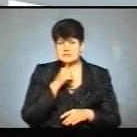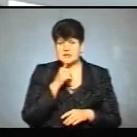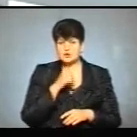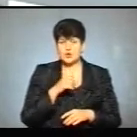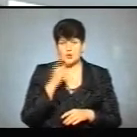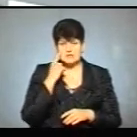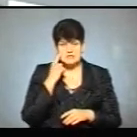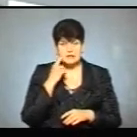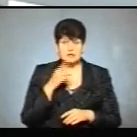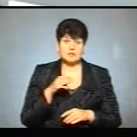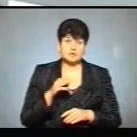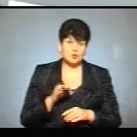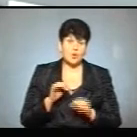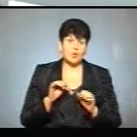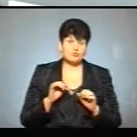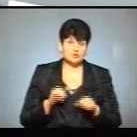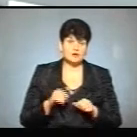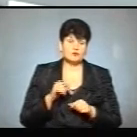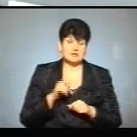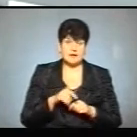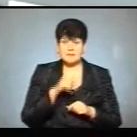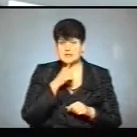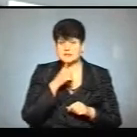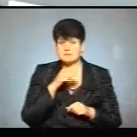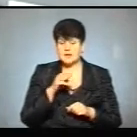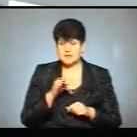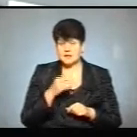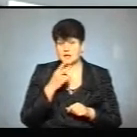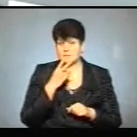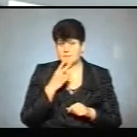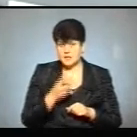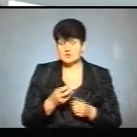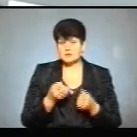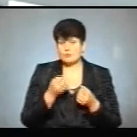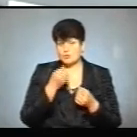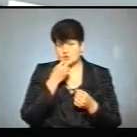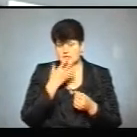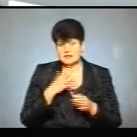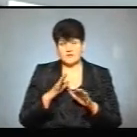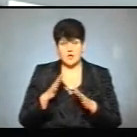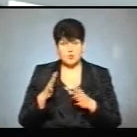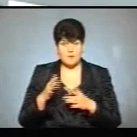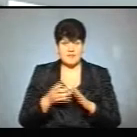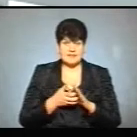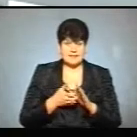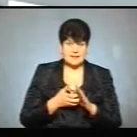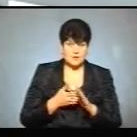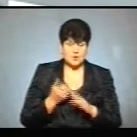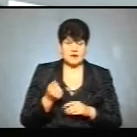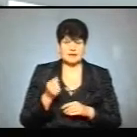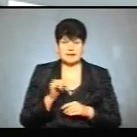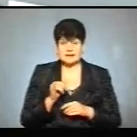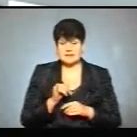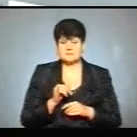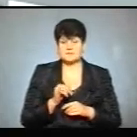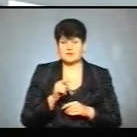оцінки, то, можливо, там вже самі експерти бачать позитивні моменти і недоліки, і я думаю, що вони